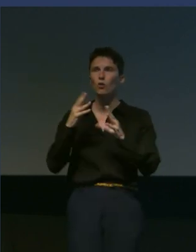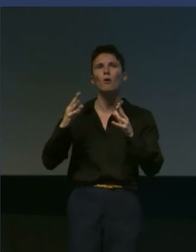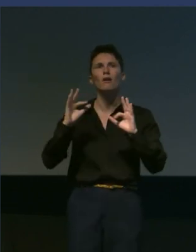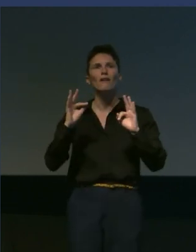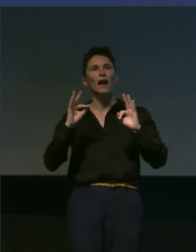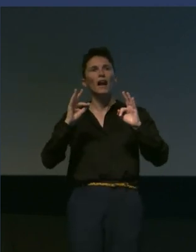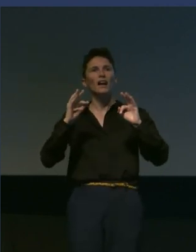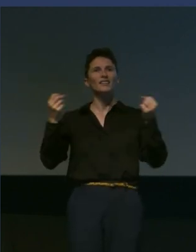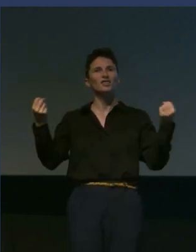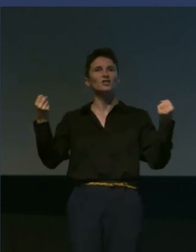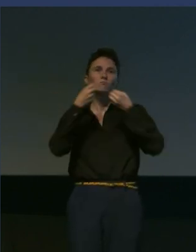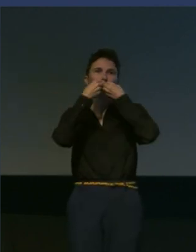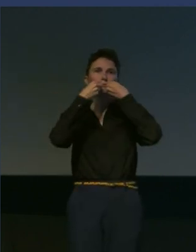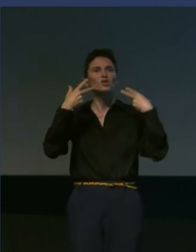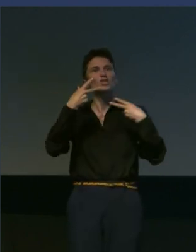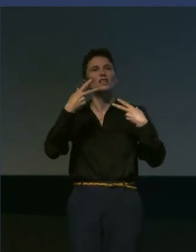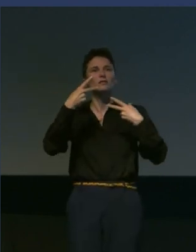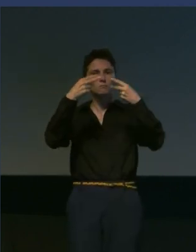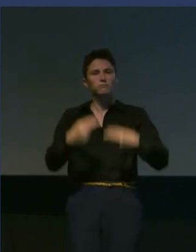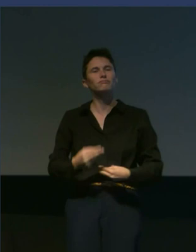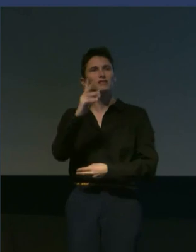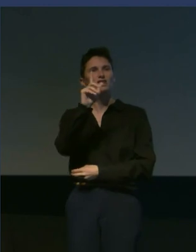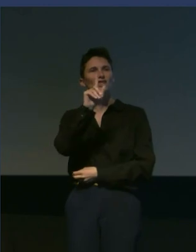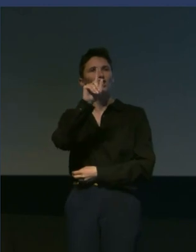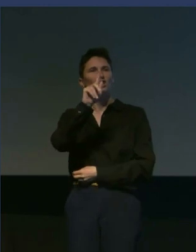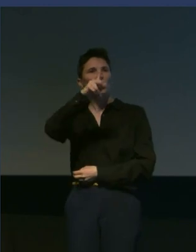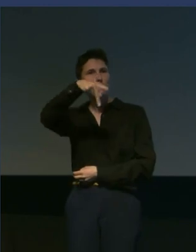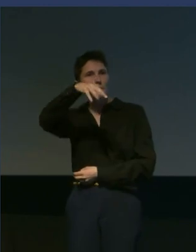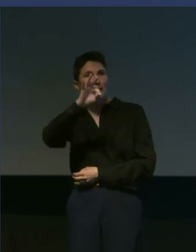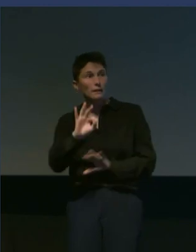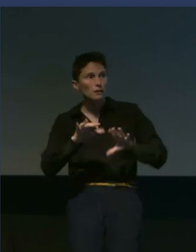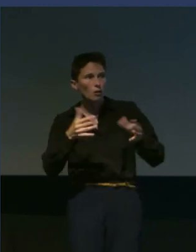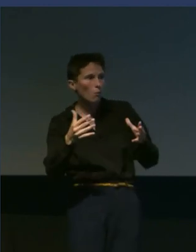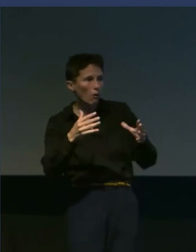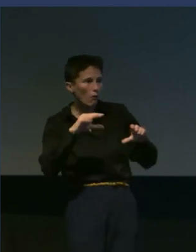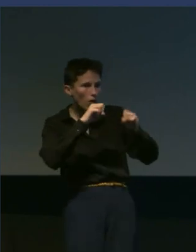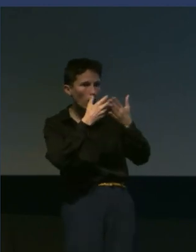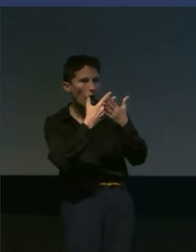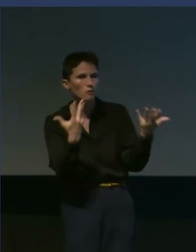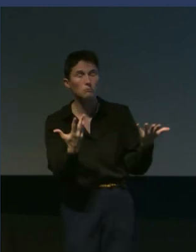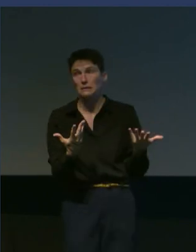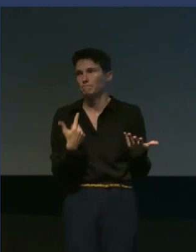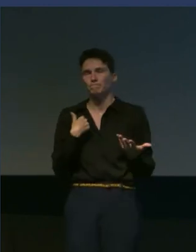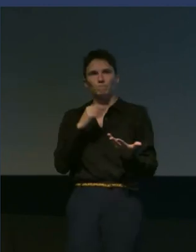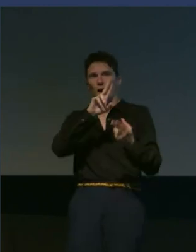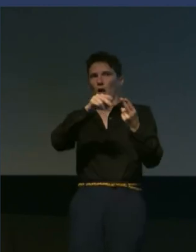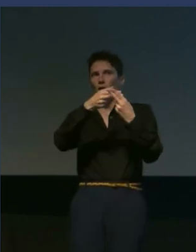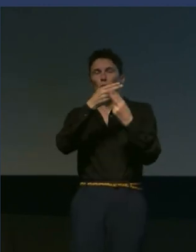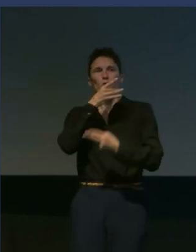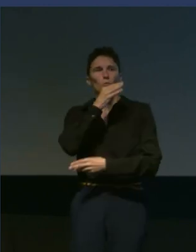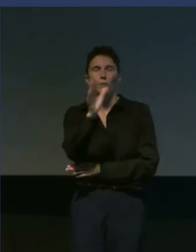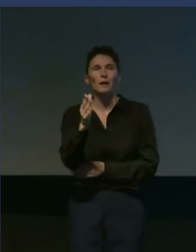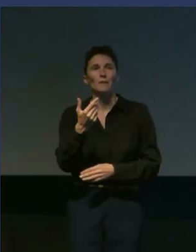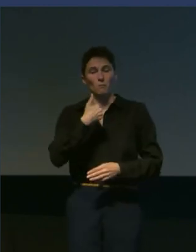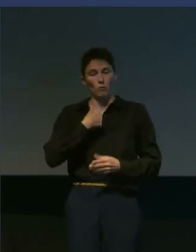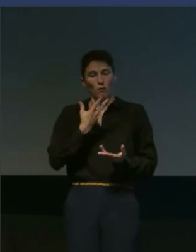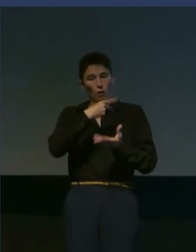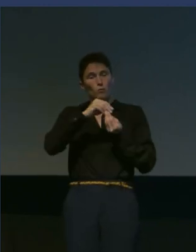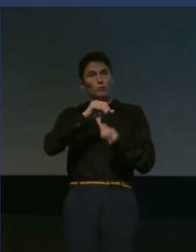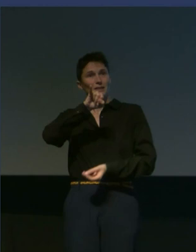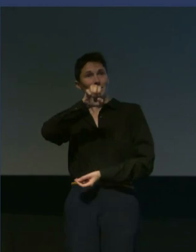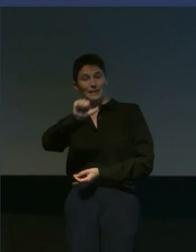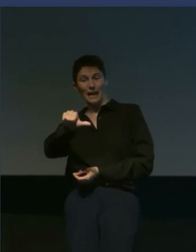ou Samsung Wanda. Alors, je réponds juste à cette question. Et sachant que moi, l'intelligence artificielle, pour